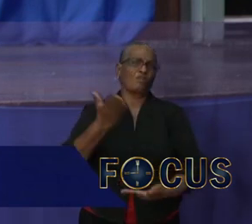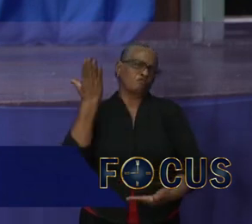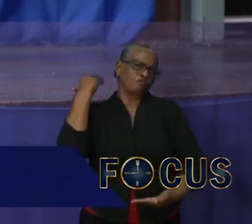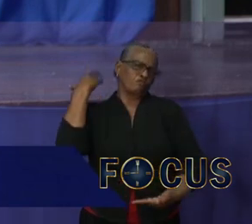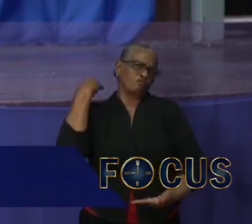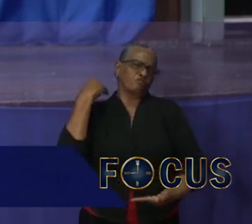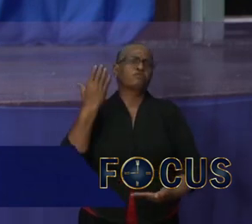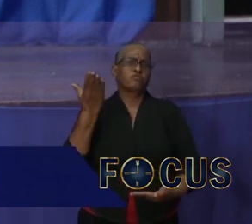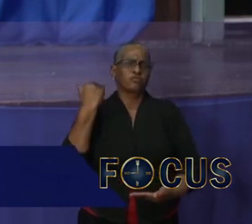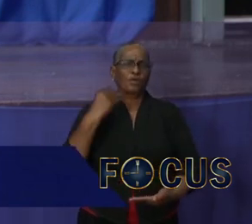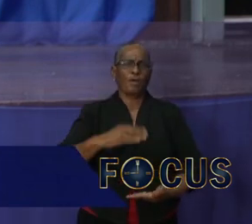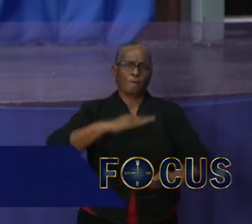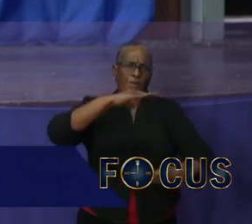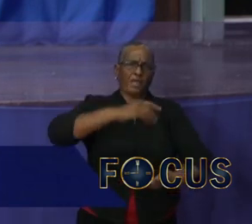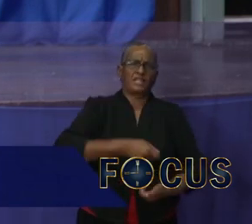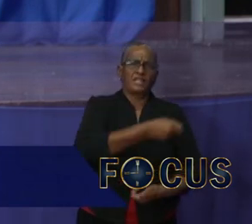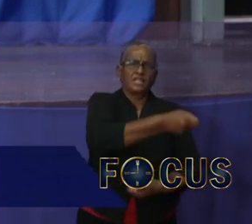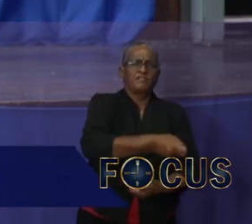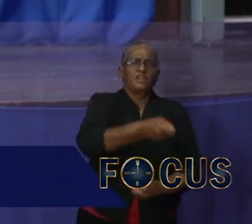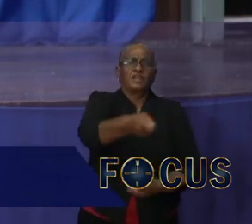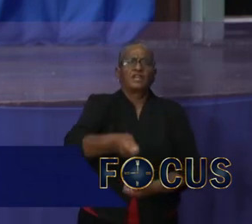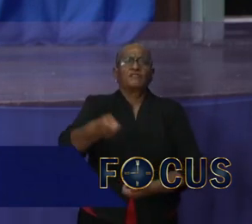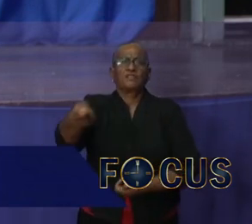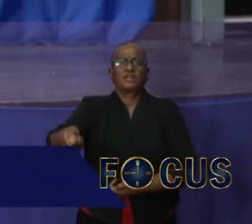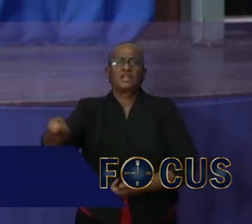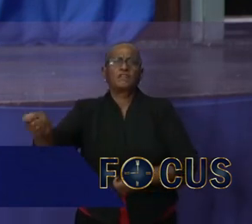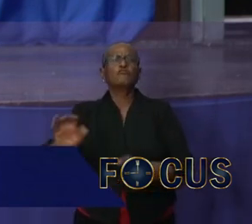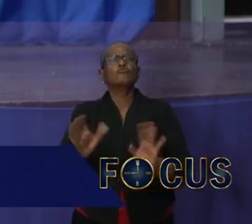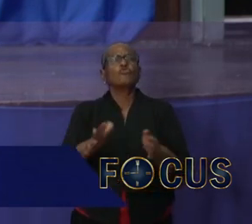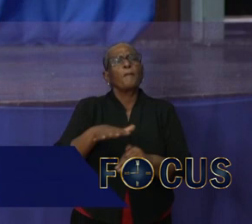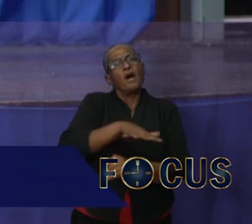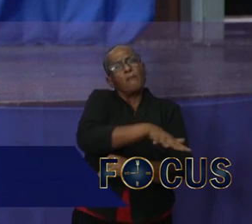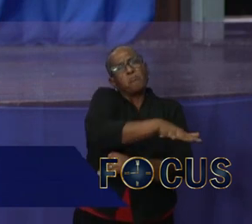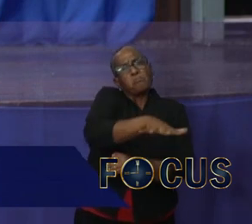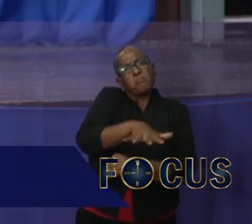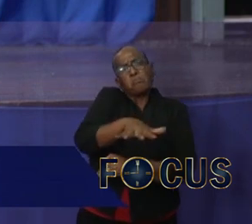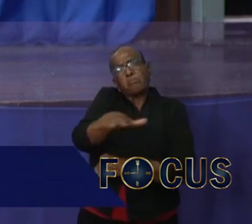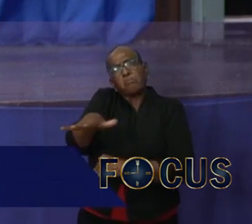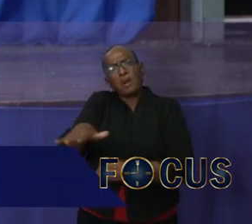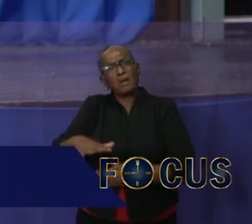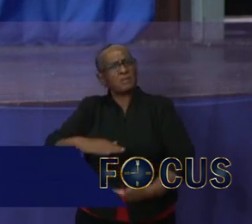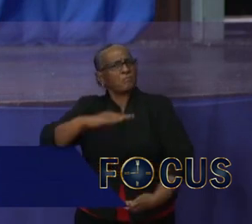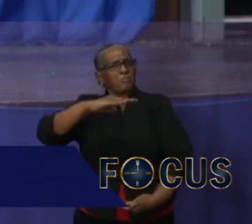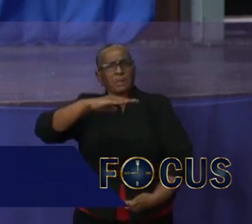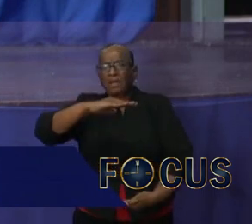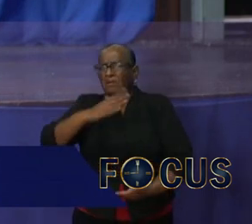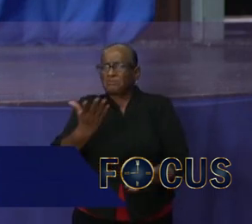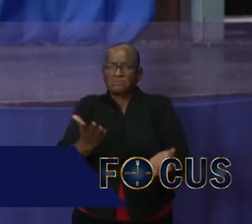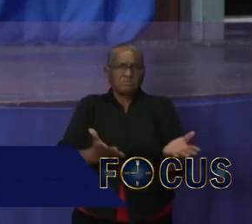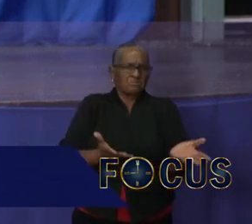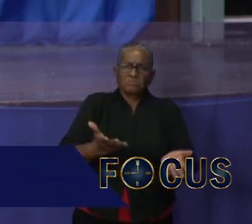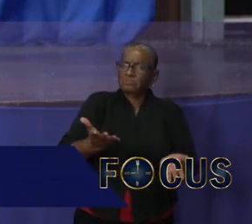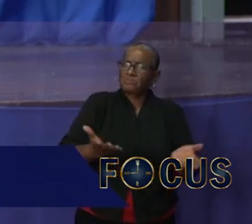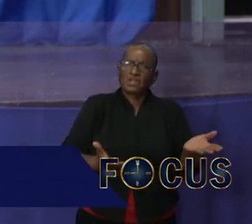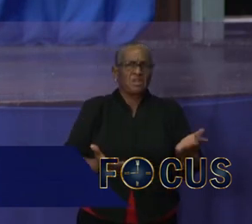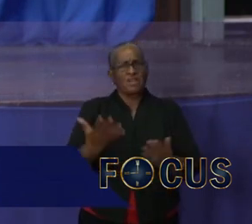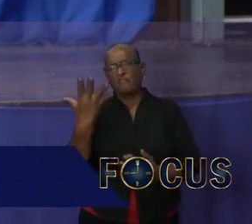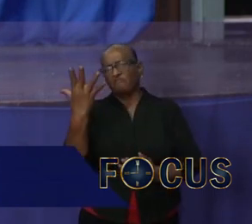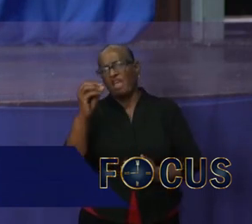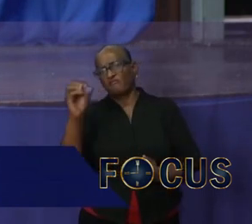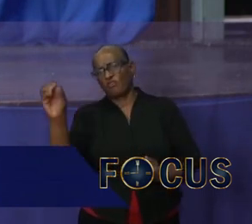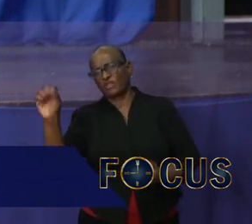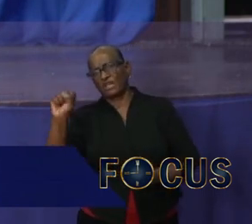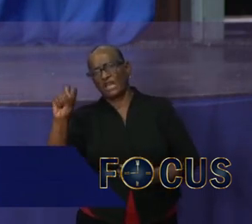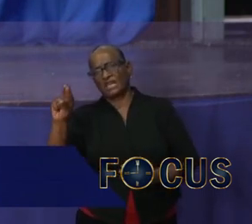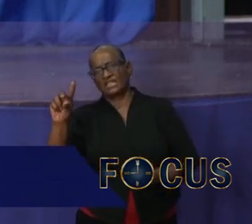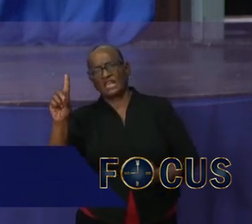geleden. En we zien dat bij sommige plaatsen, dat wanneer je pakketten moet brengen, een pakket kost ongeveer 500 SRD. En